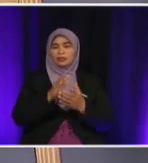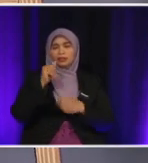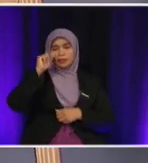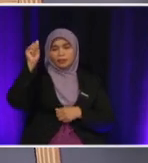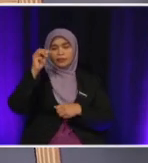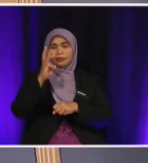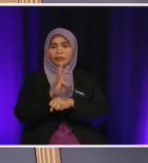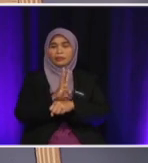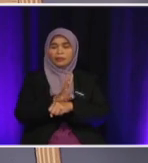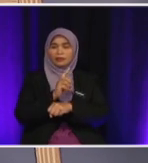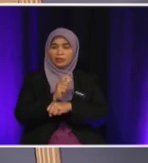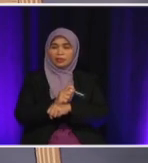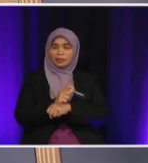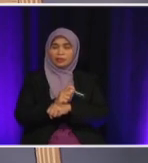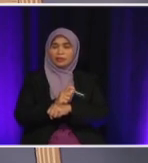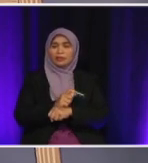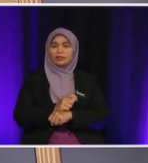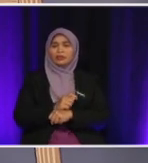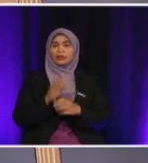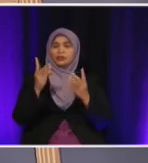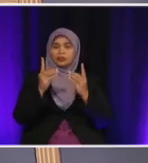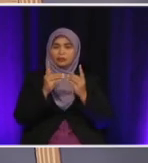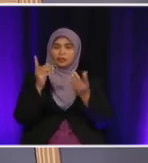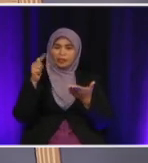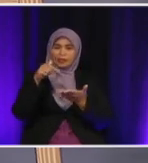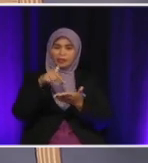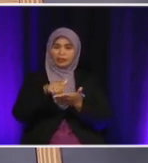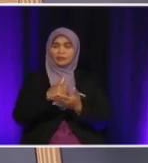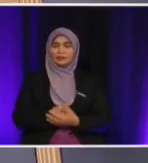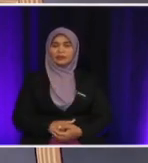warahmatullahi wabarakatuh jumpa lagi